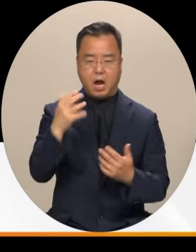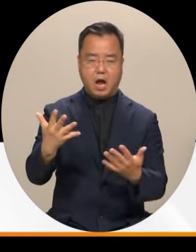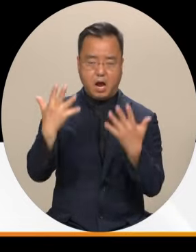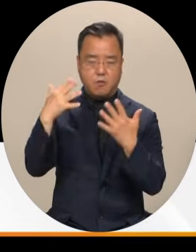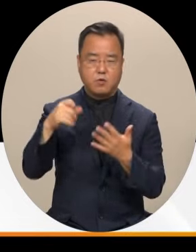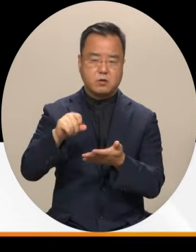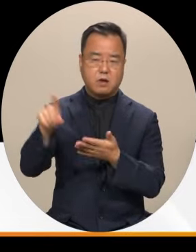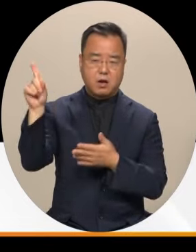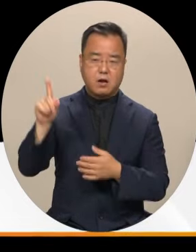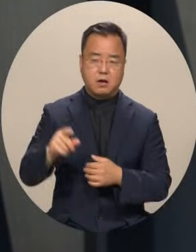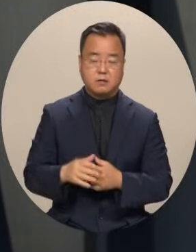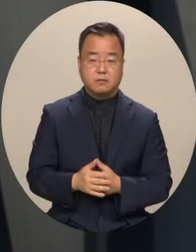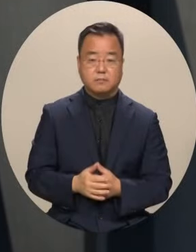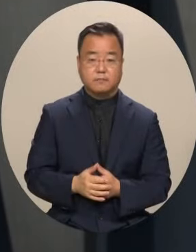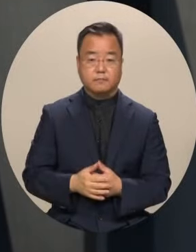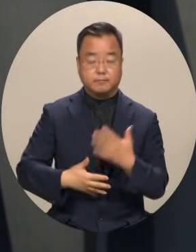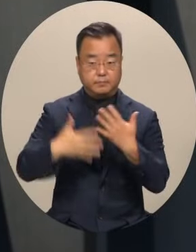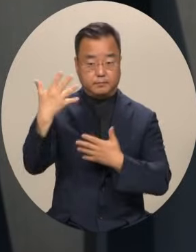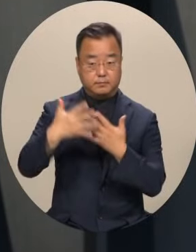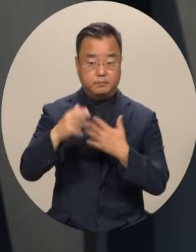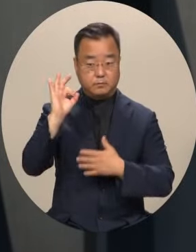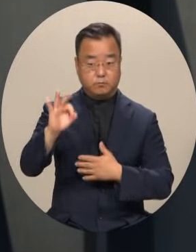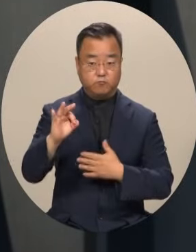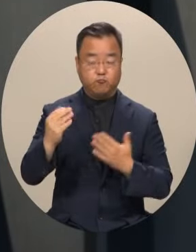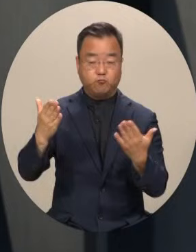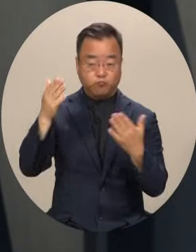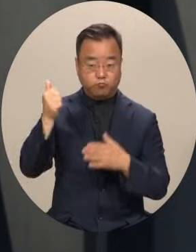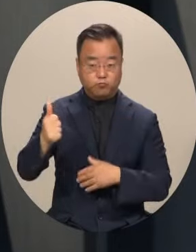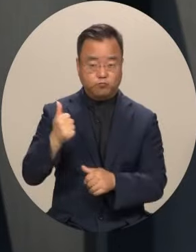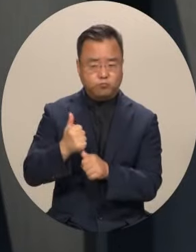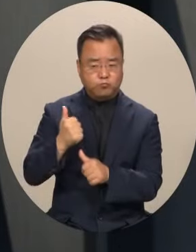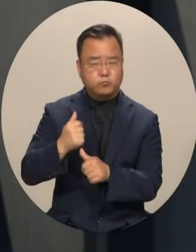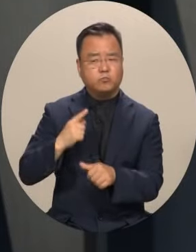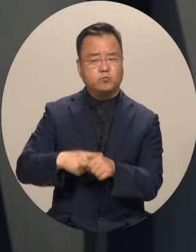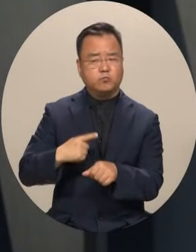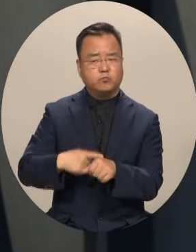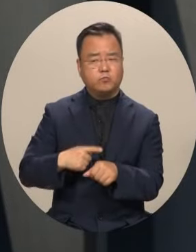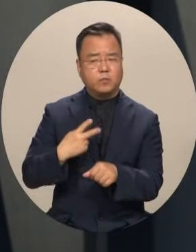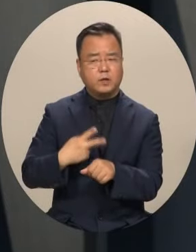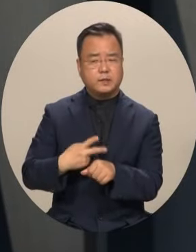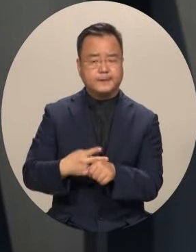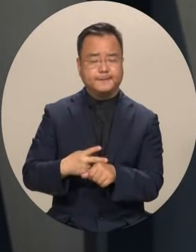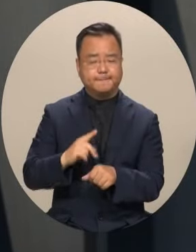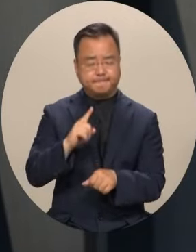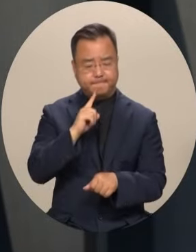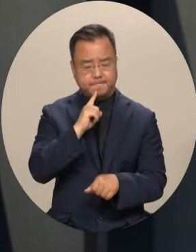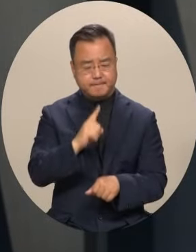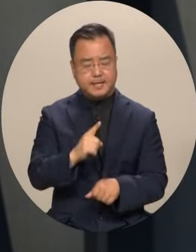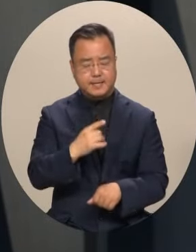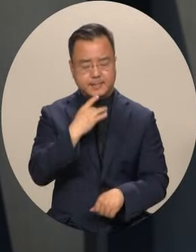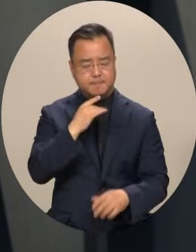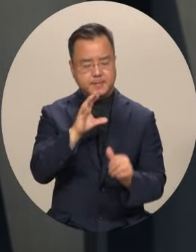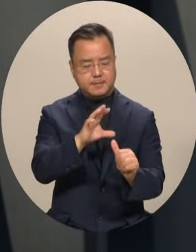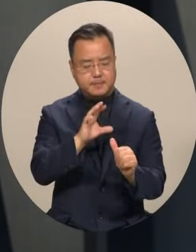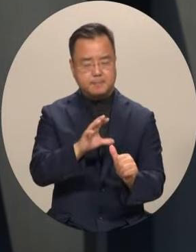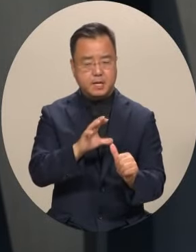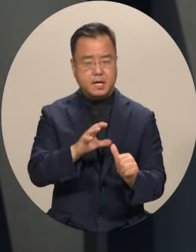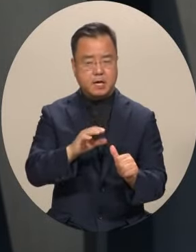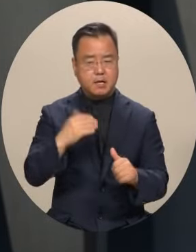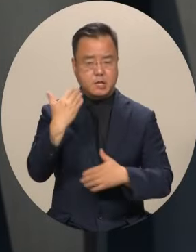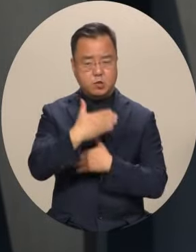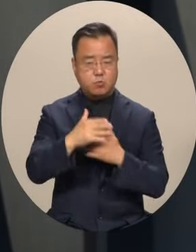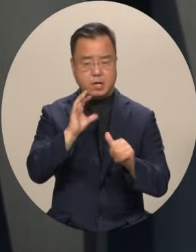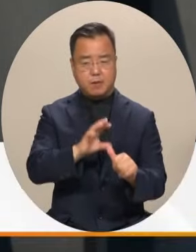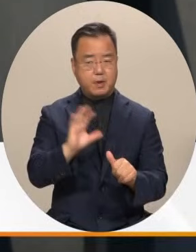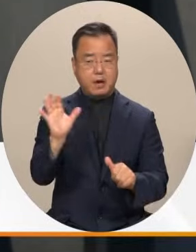하 예 화면을 보시면은 교감 선상은이 학생이 난동을 부리고 있는데도 말로만 타이를뿐 물리적인 재질을 못